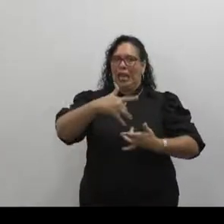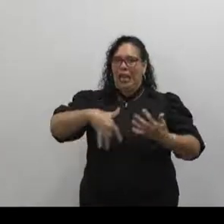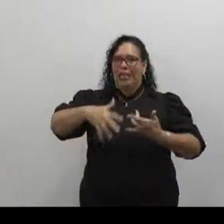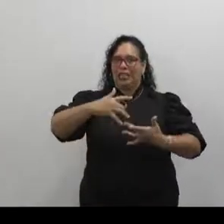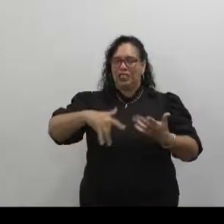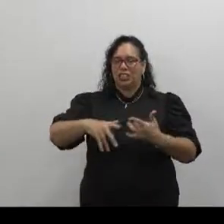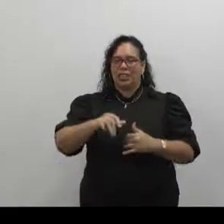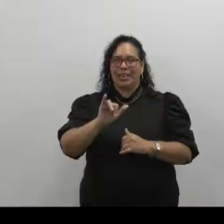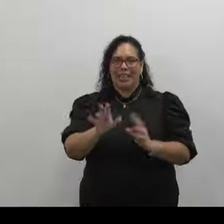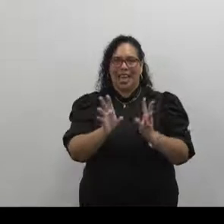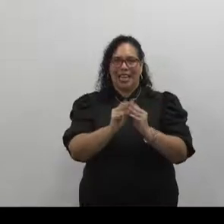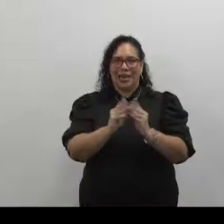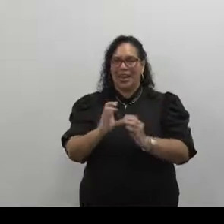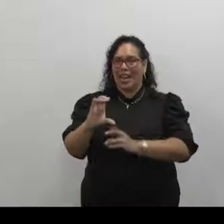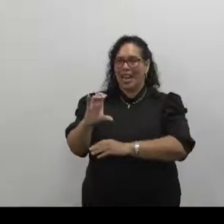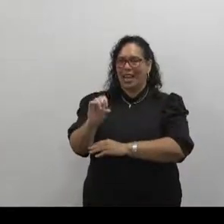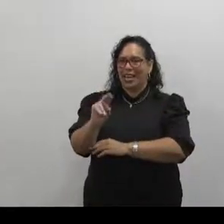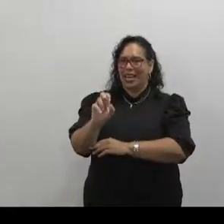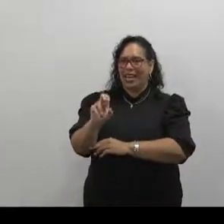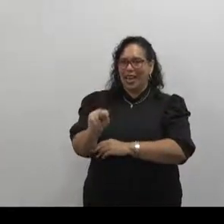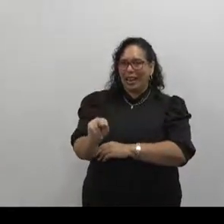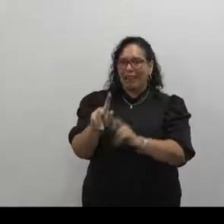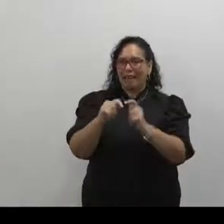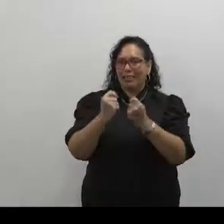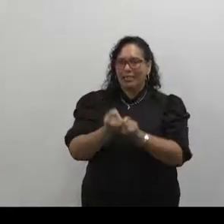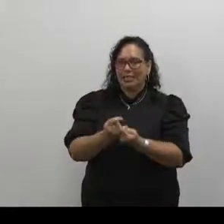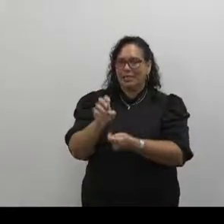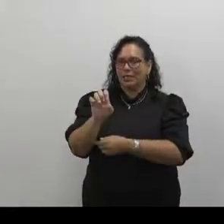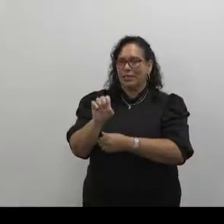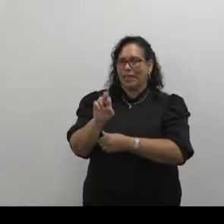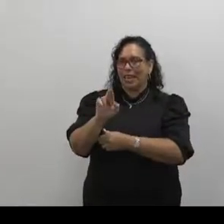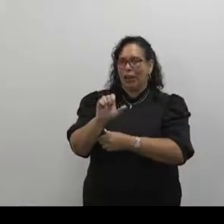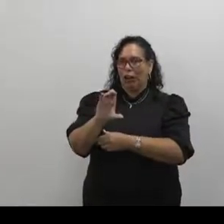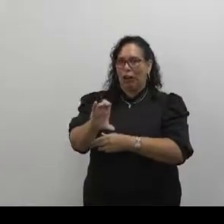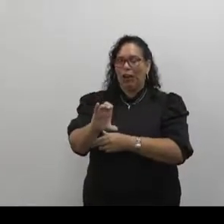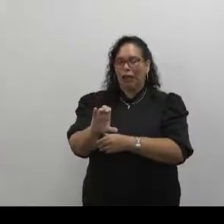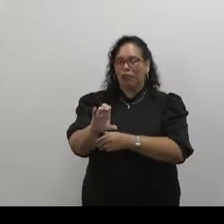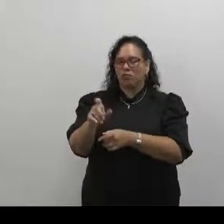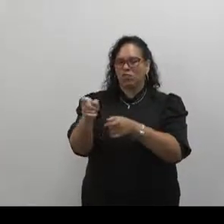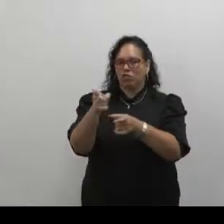trung cứ thà miền xa miền